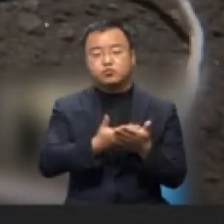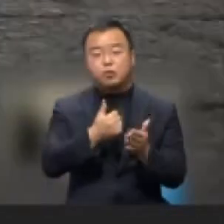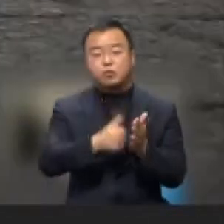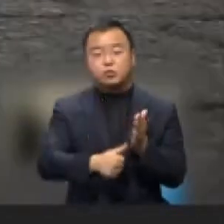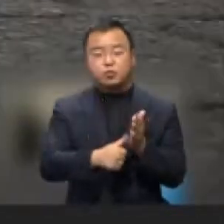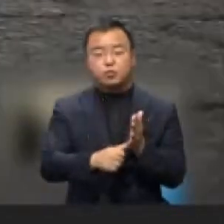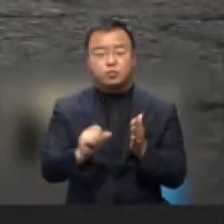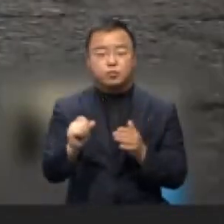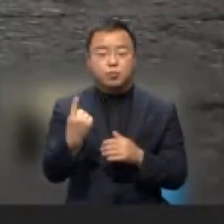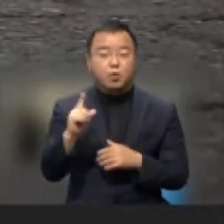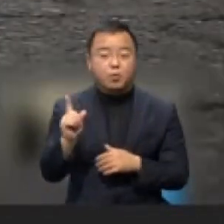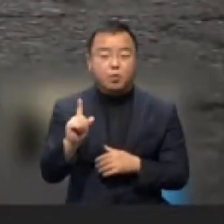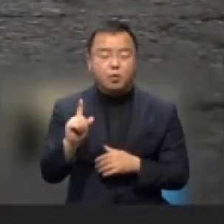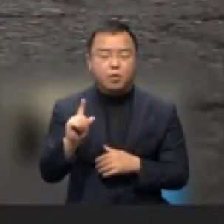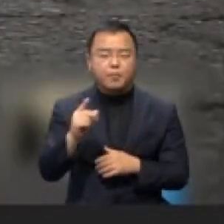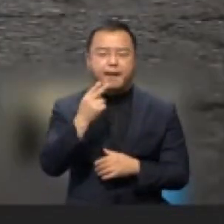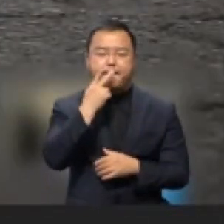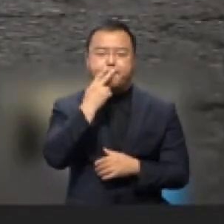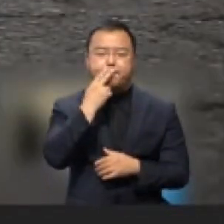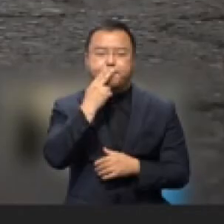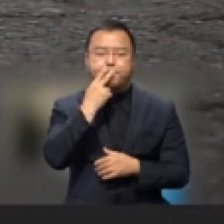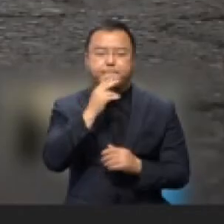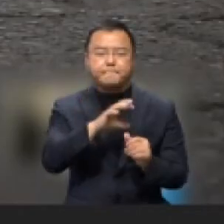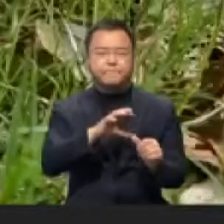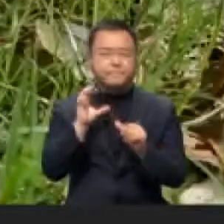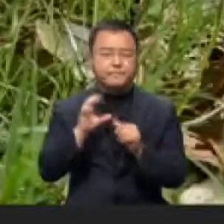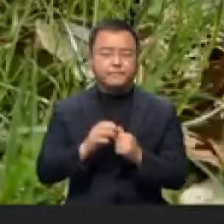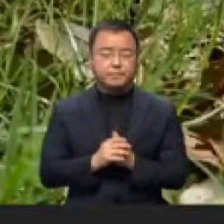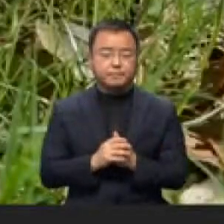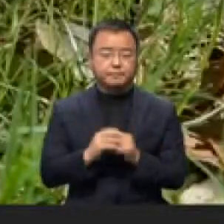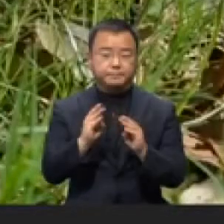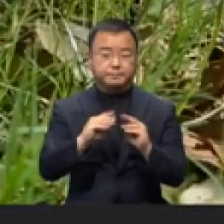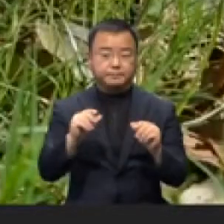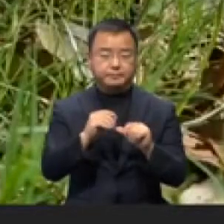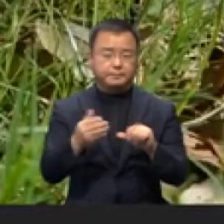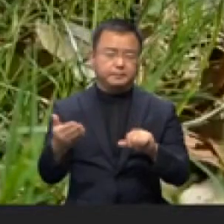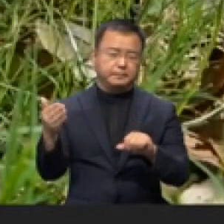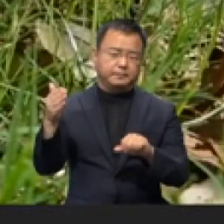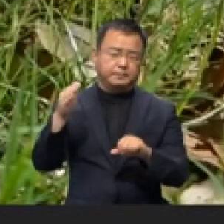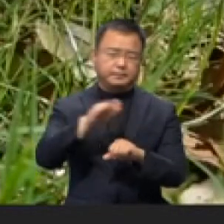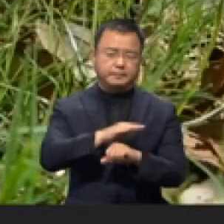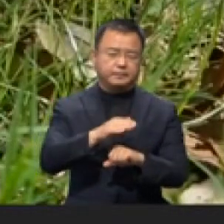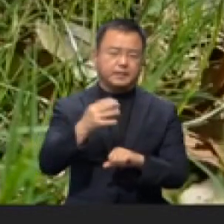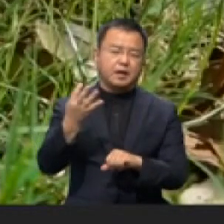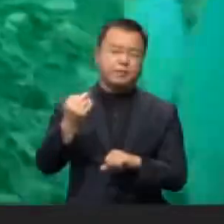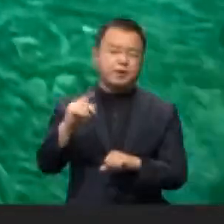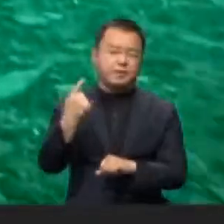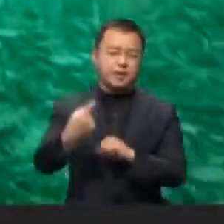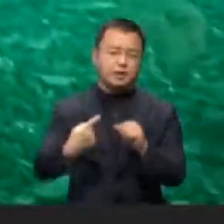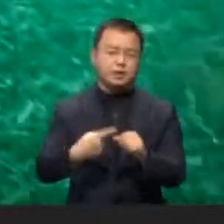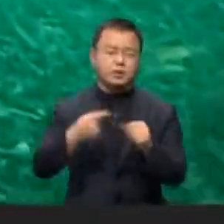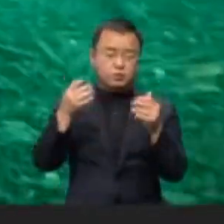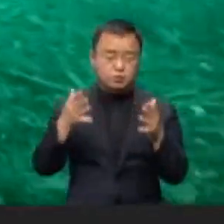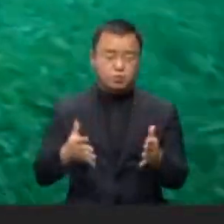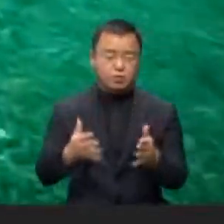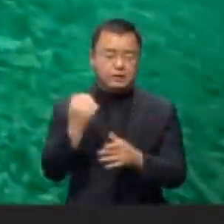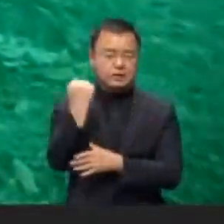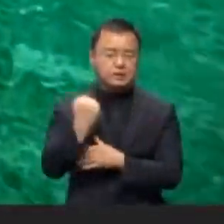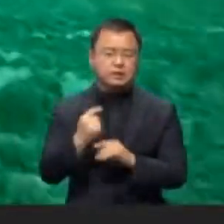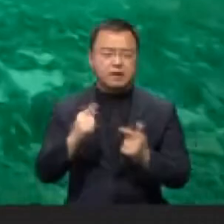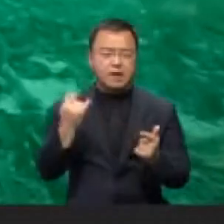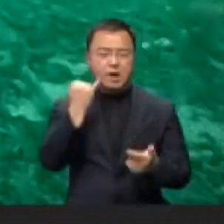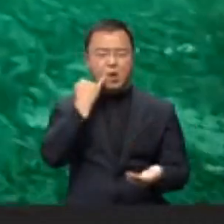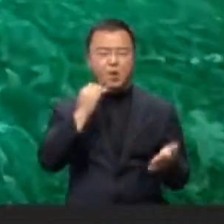폴리프로필렌, 즉 플라스틱입니다. 땅에 묻혀도 수백 년 동안 썩지 않고 바다로 흘러들어가면